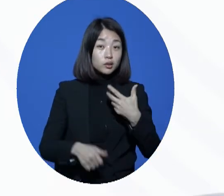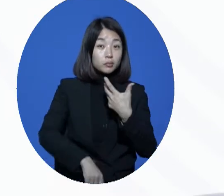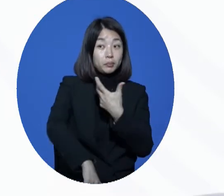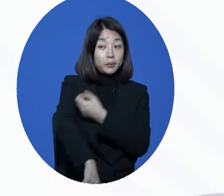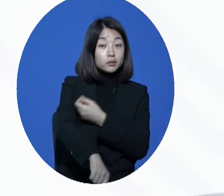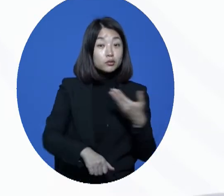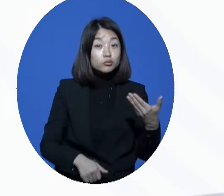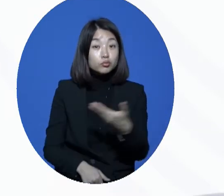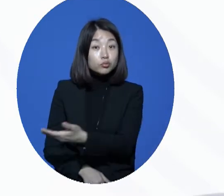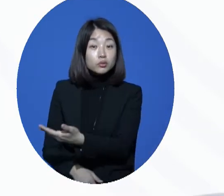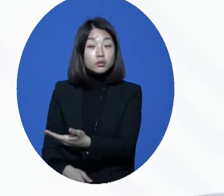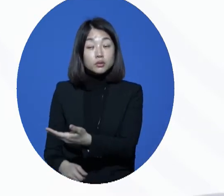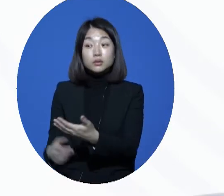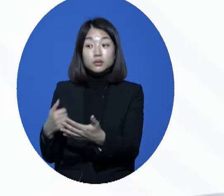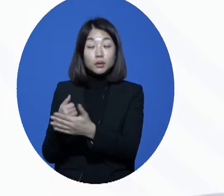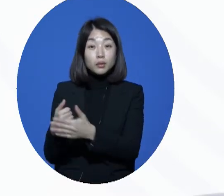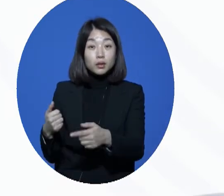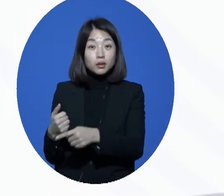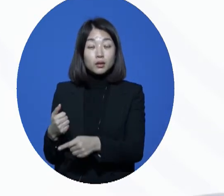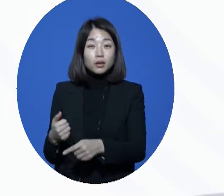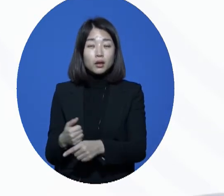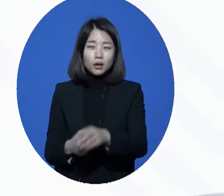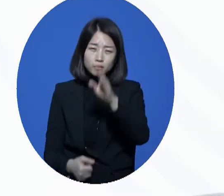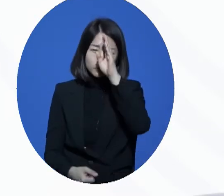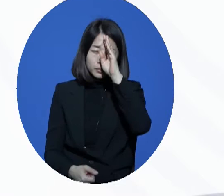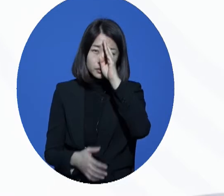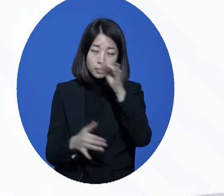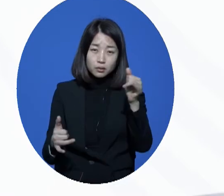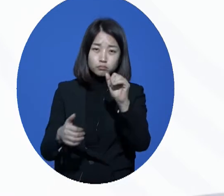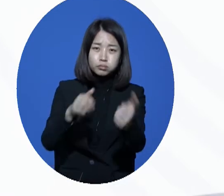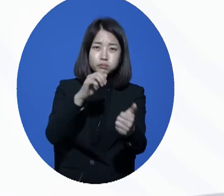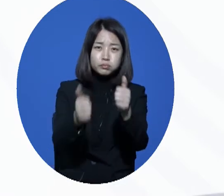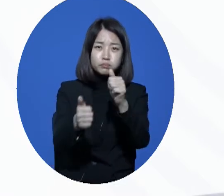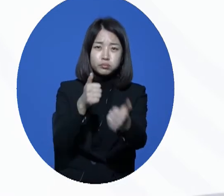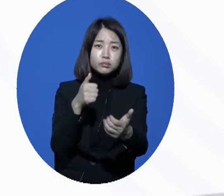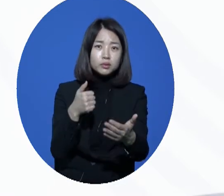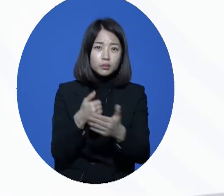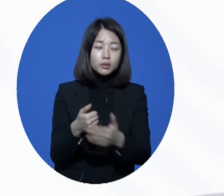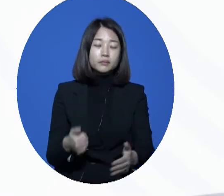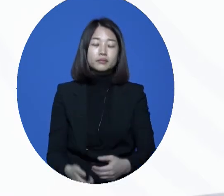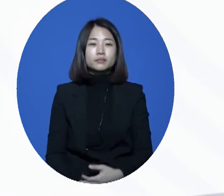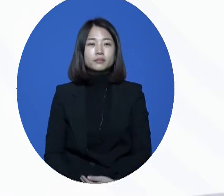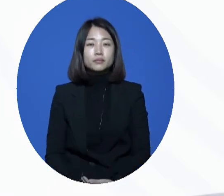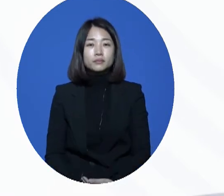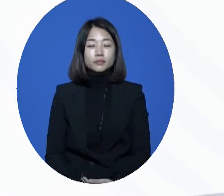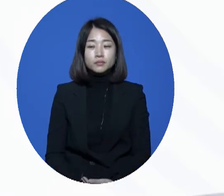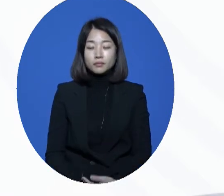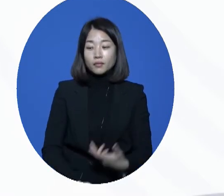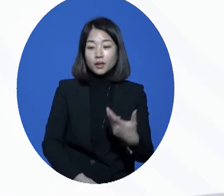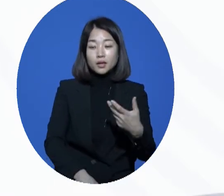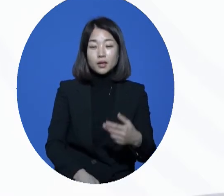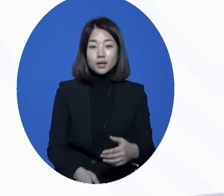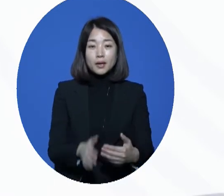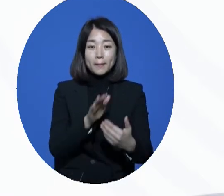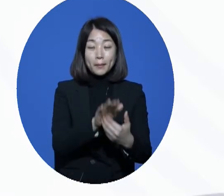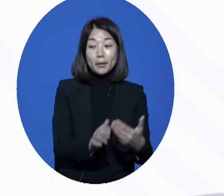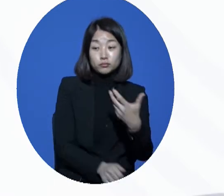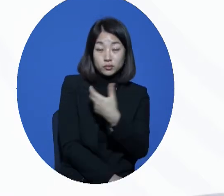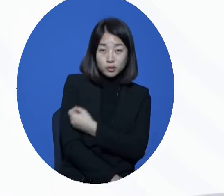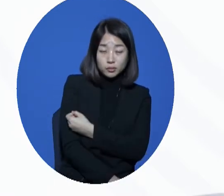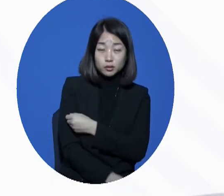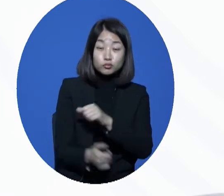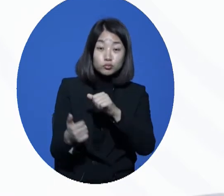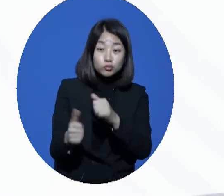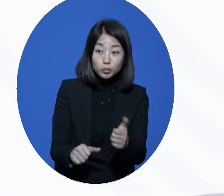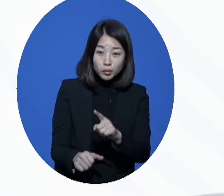논의가 시작되면서부터 기저질환자들이 사망하기 시작하자 백신을 맞은 사람들이 사망한 이유는 백신